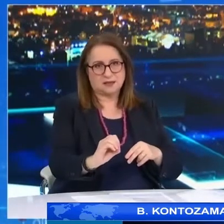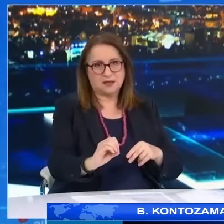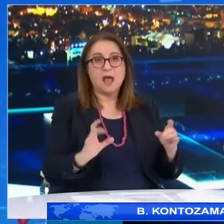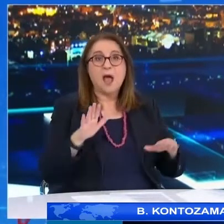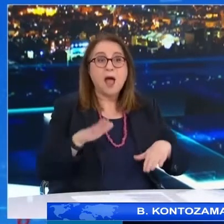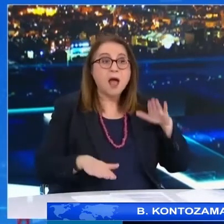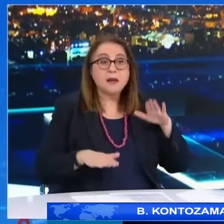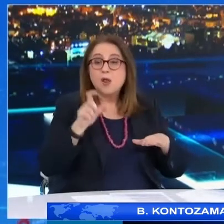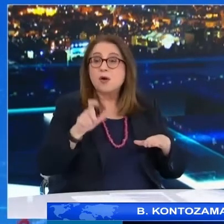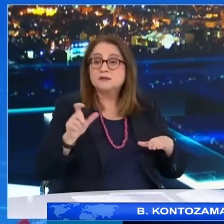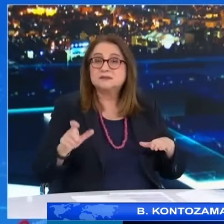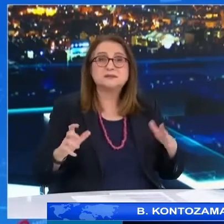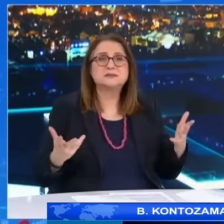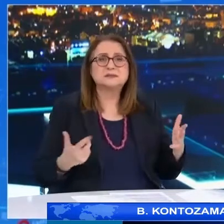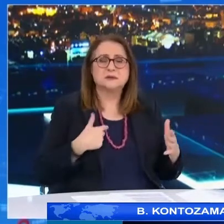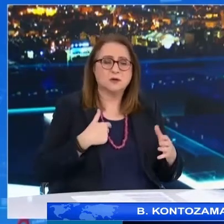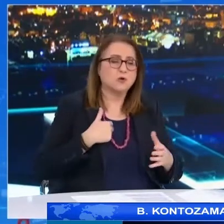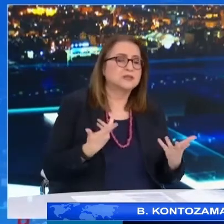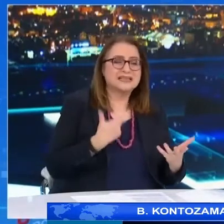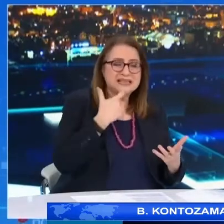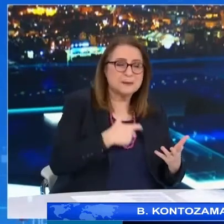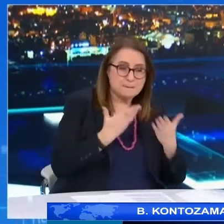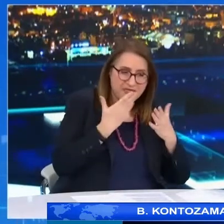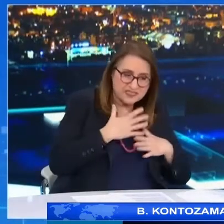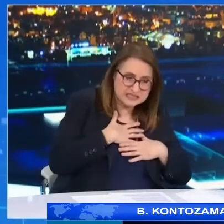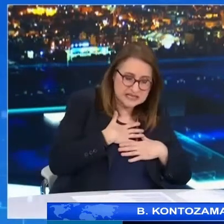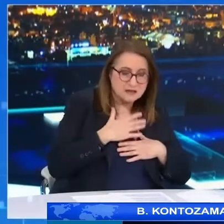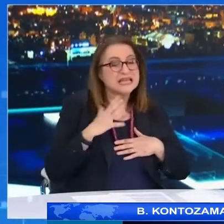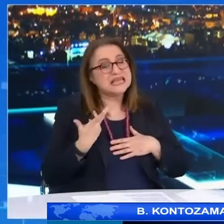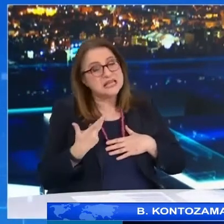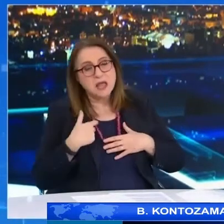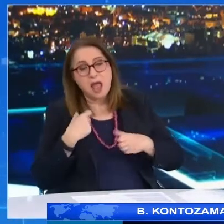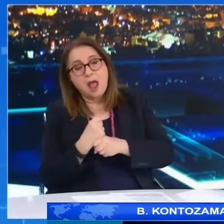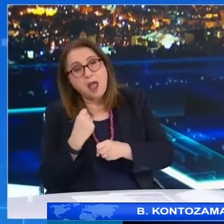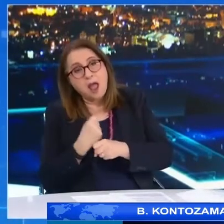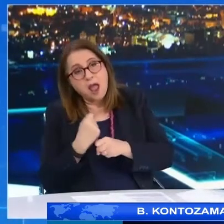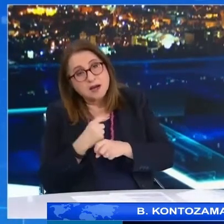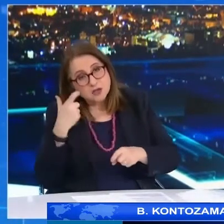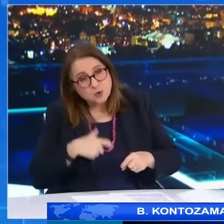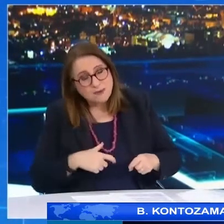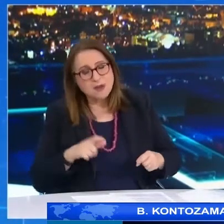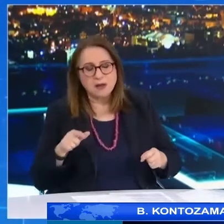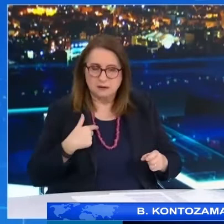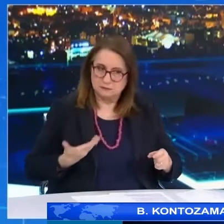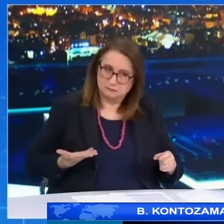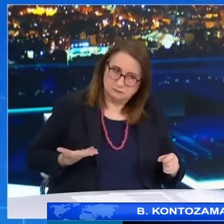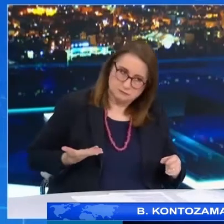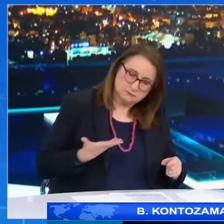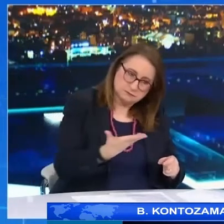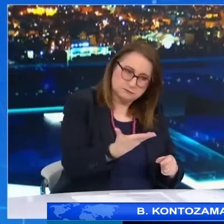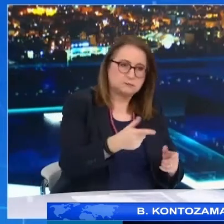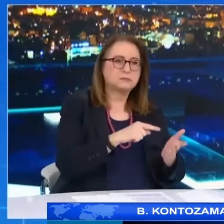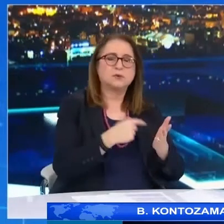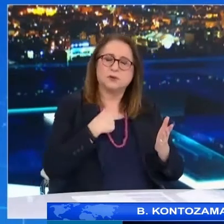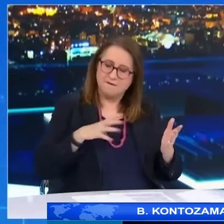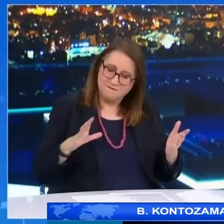του πολίτη, π.χ. εργαζόμενος ή μαθητής, και θα εκδίδεται βεβαίωση ή θα αποστέλλεται μήνυμα για